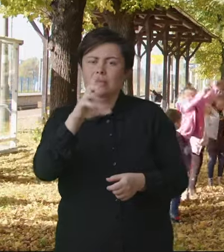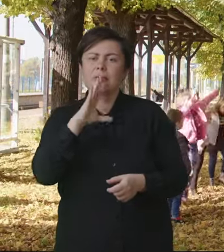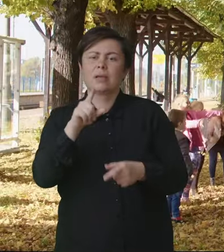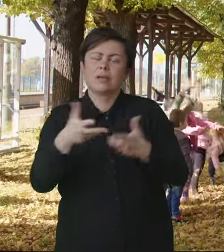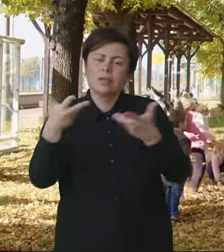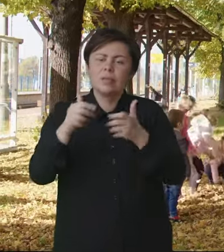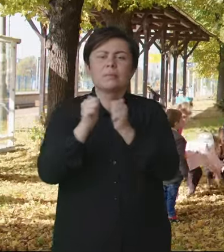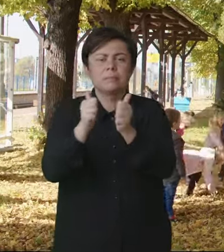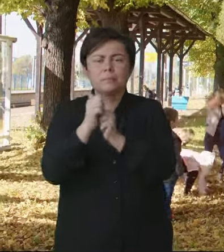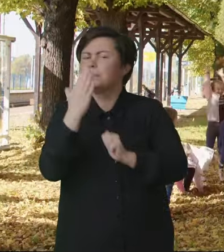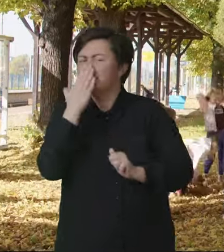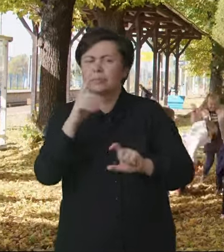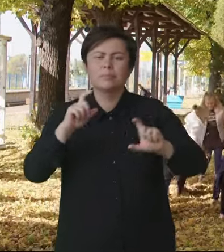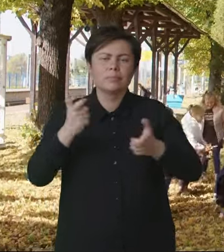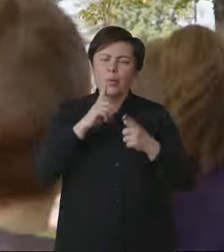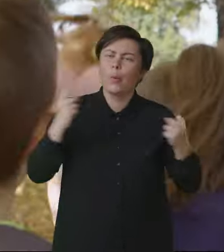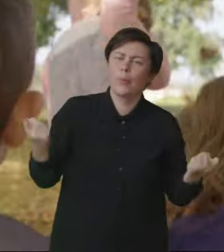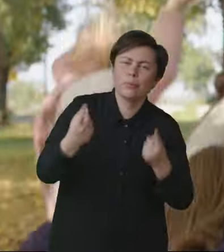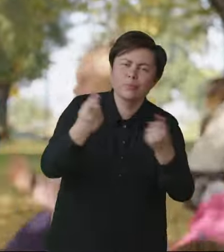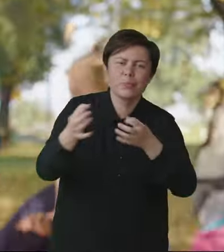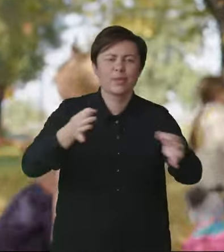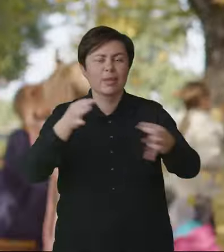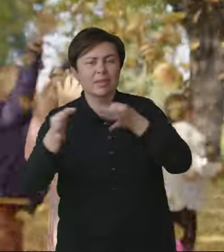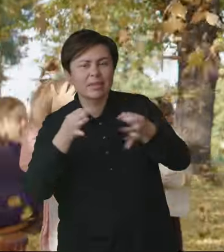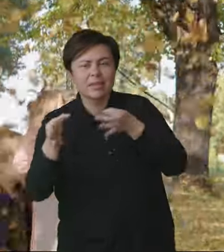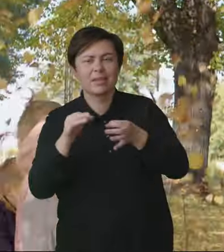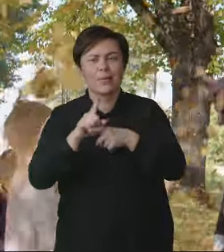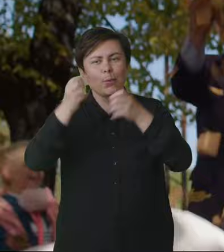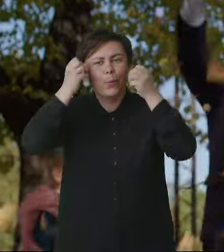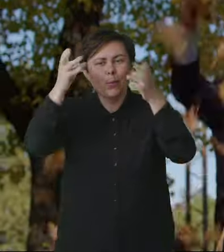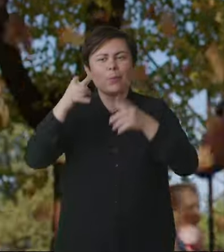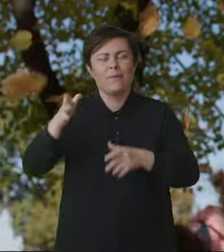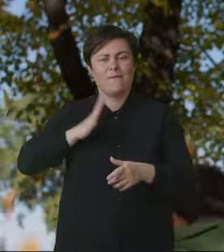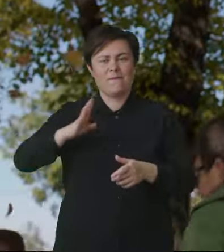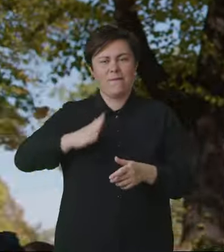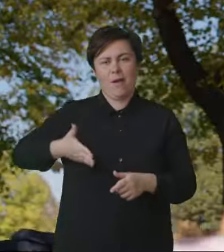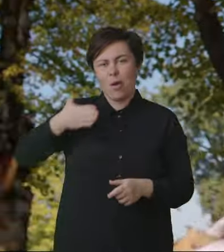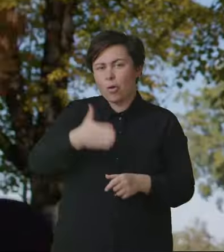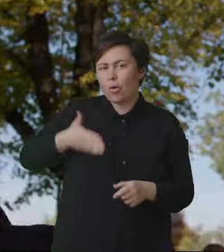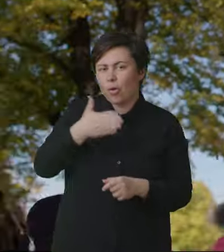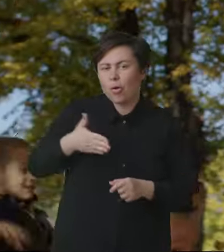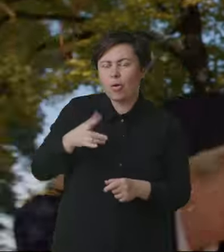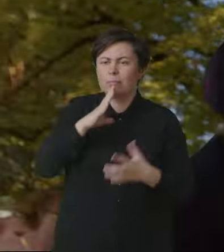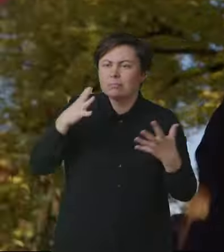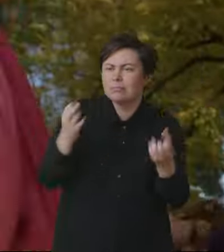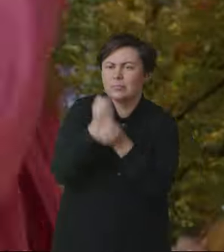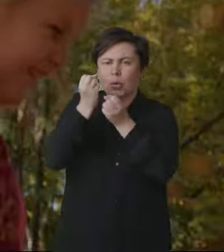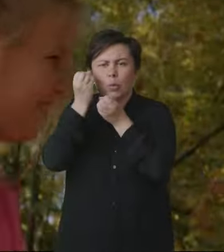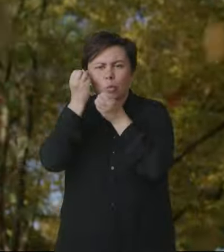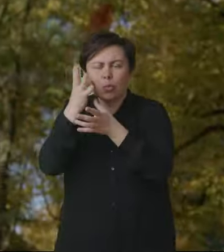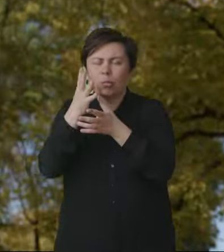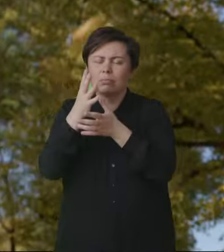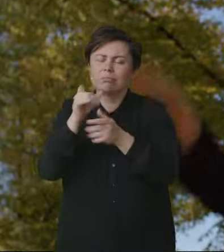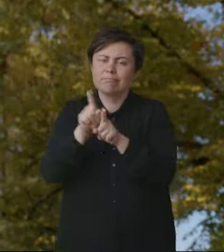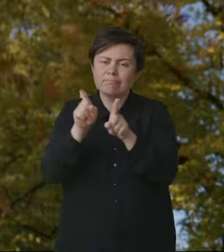stowarzyszenia należy przede wszystkim popularyzowanie historycznych i kulturowych walorów kolei, ocalanie kulturowego dziedzictwa